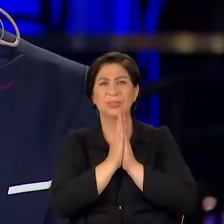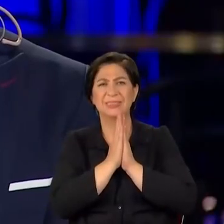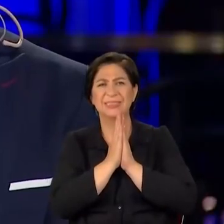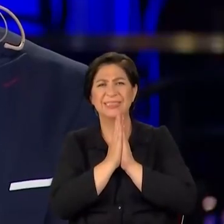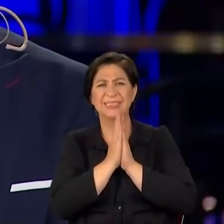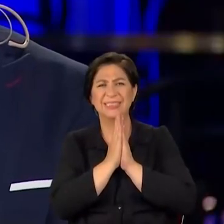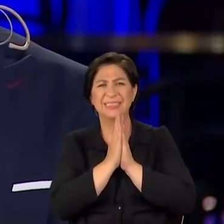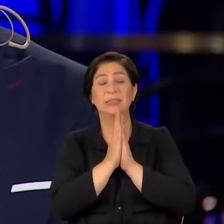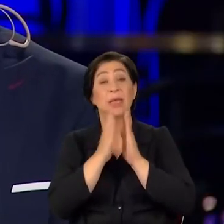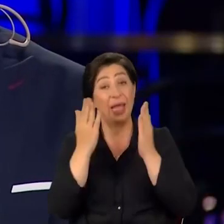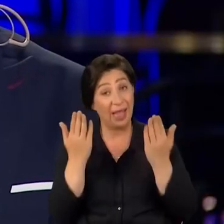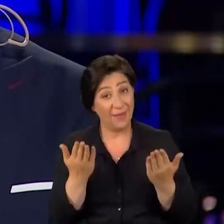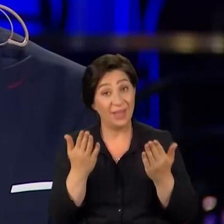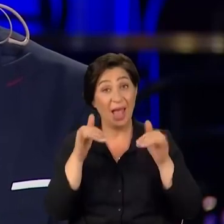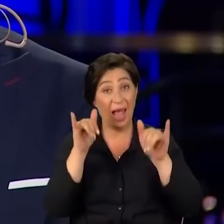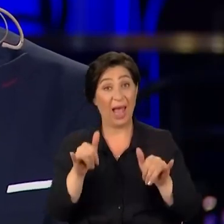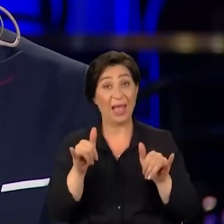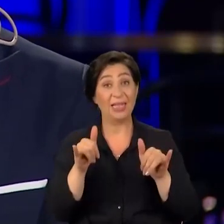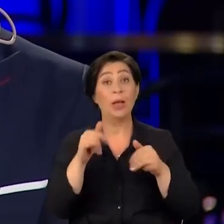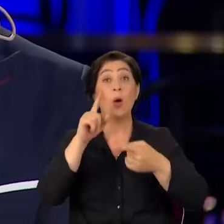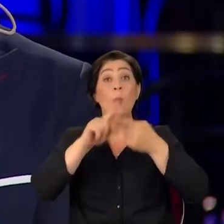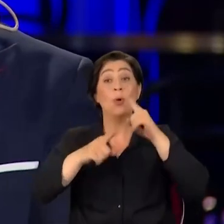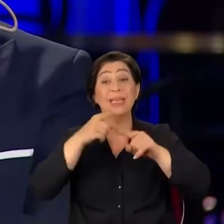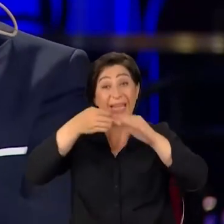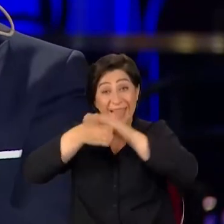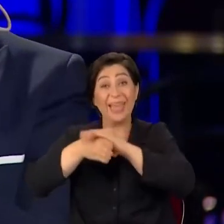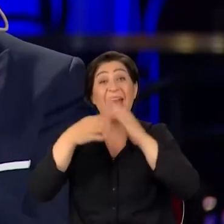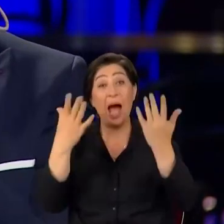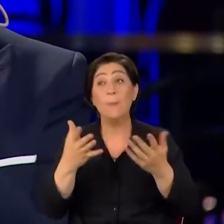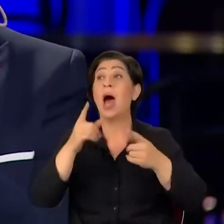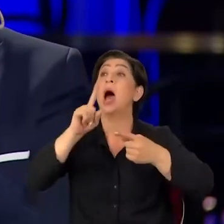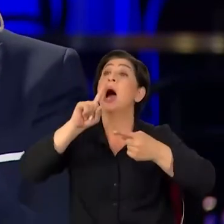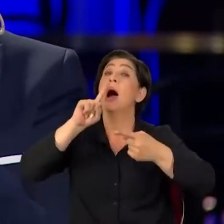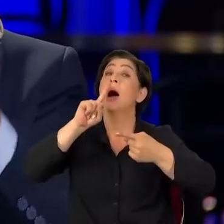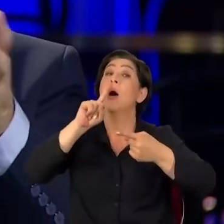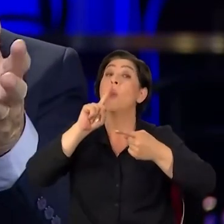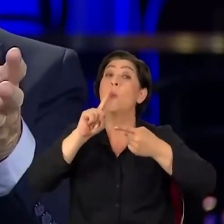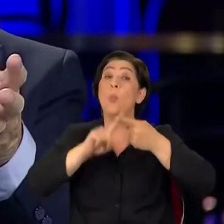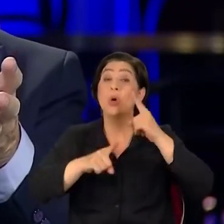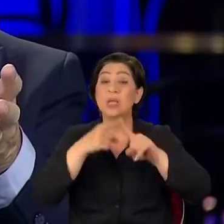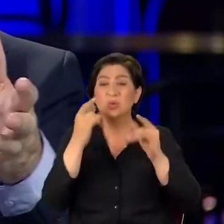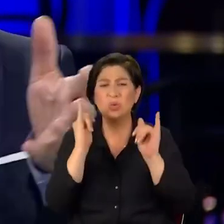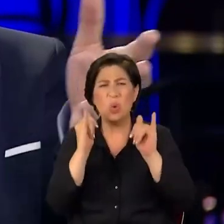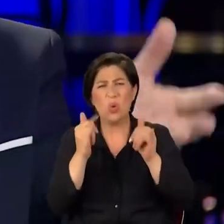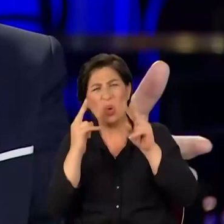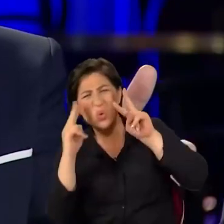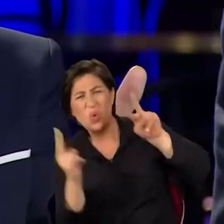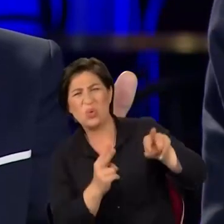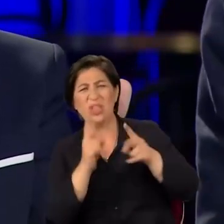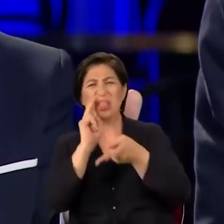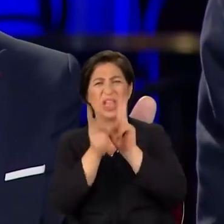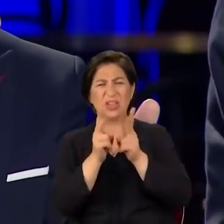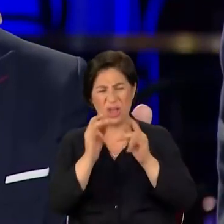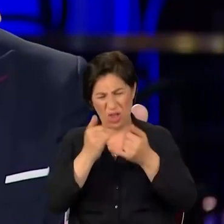misiniz? Tabii ama aynı yere geliyoruz işte. Siyasete gir ama siyaset o kadar kötü gösteriliyor ki,